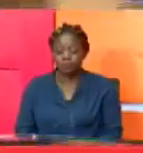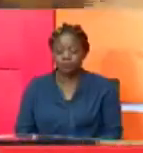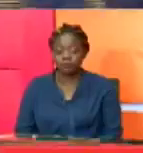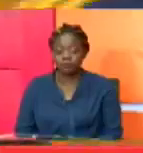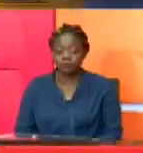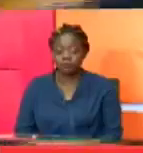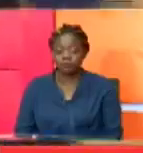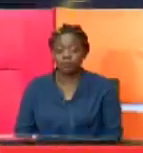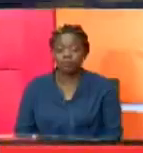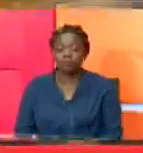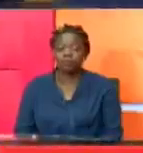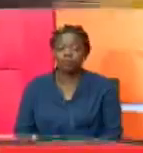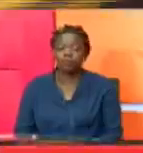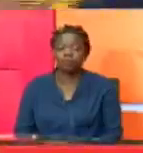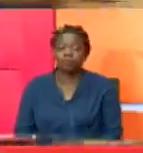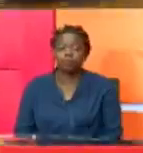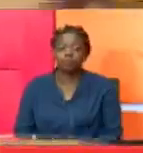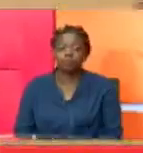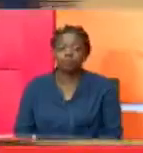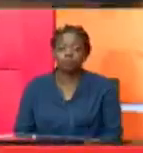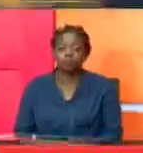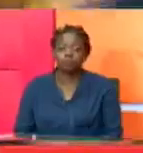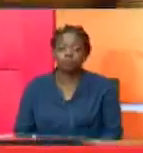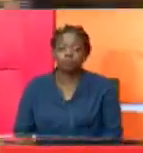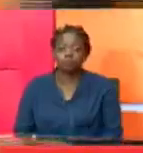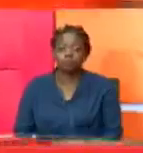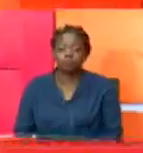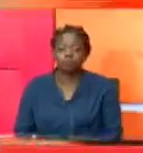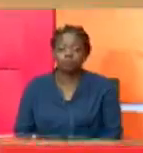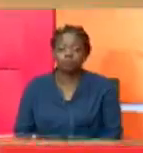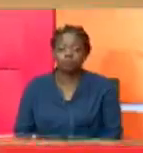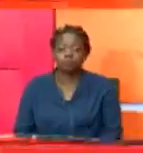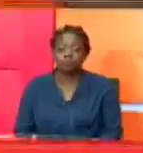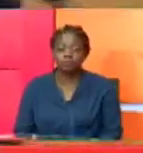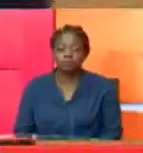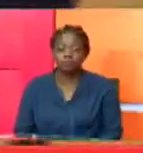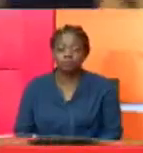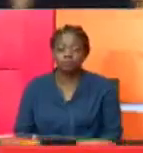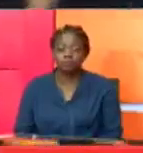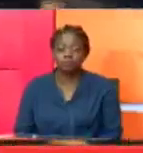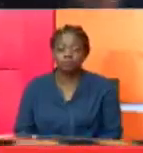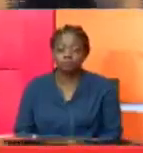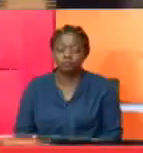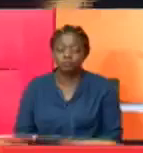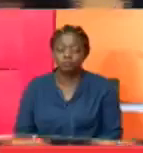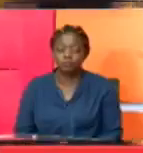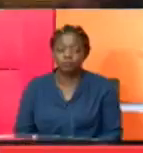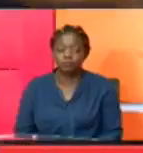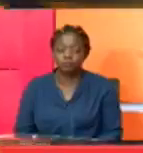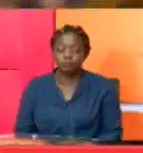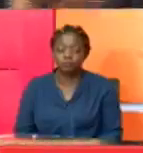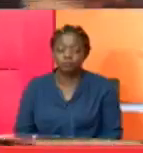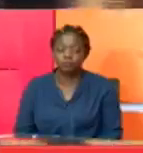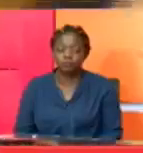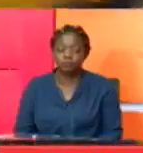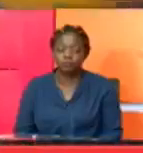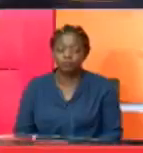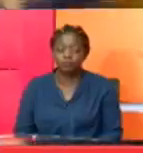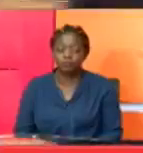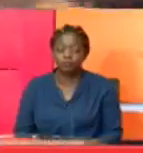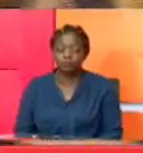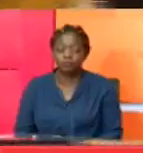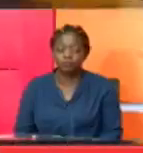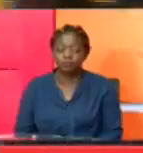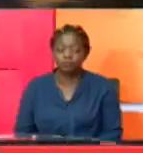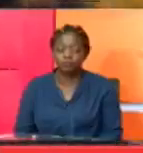9 ng'ebwenkanya ne Gaddafi ng'ate Tolo United yakulembedde ekya Rwenzori n'obubonero 12 Proline 9 Nyamitobola